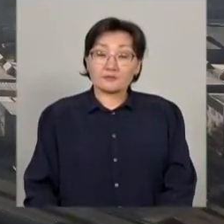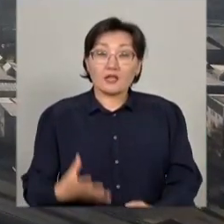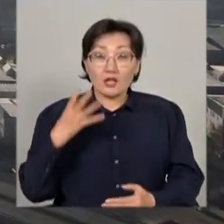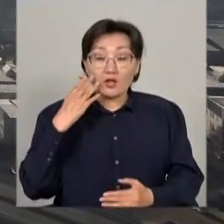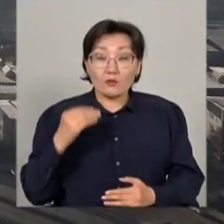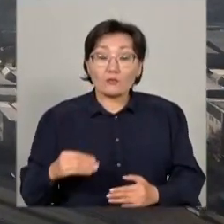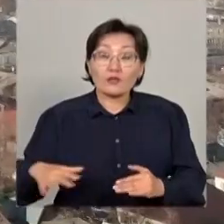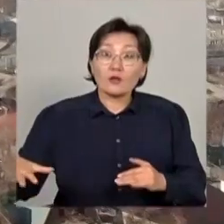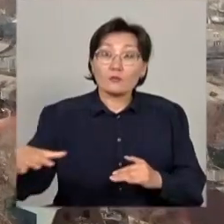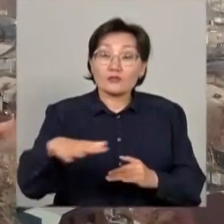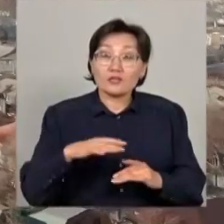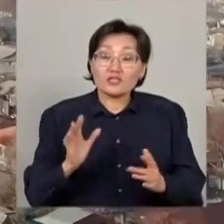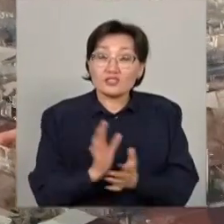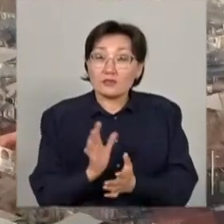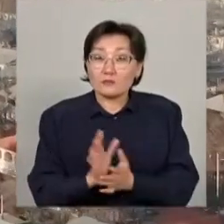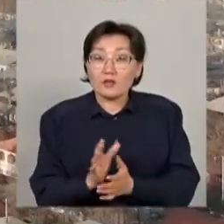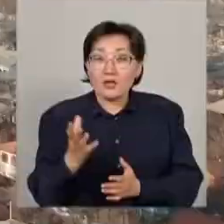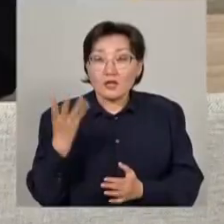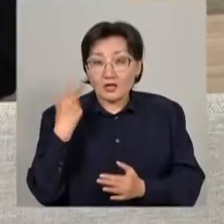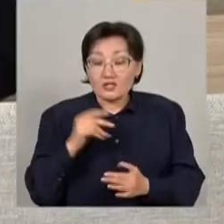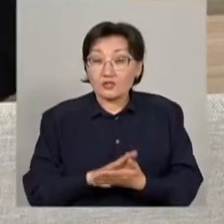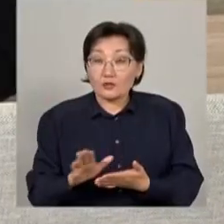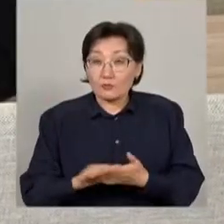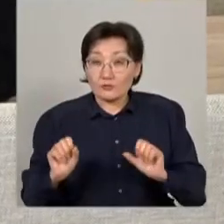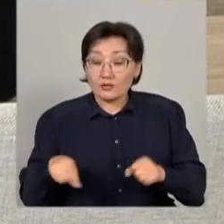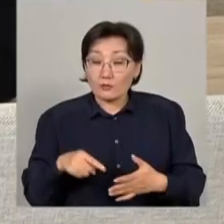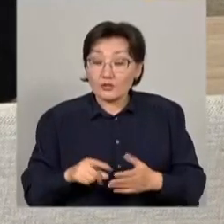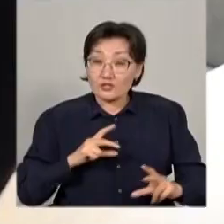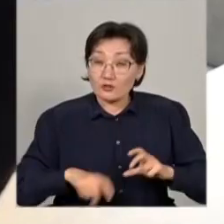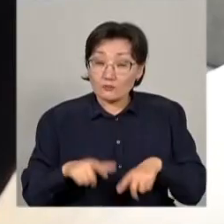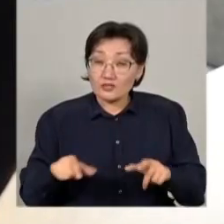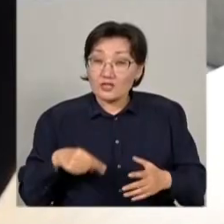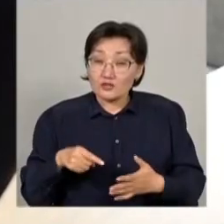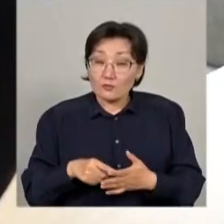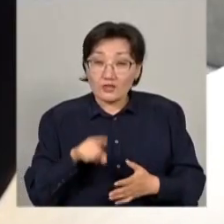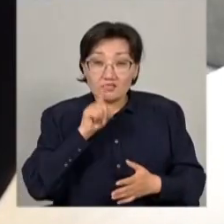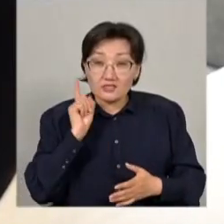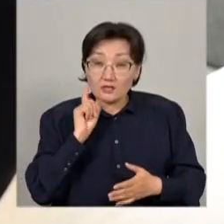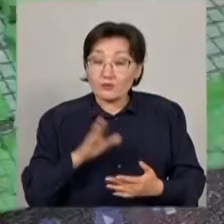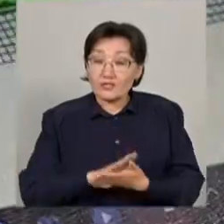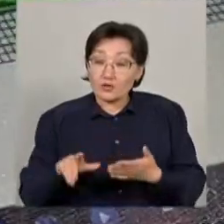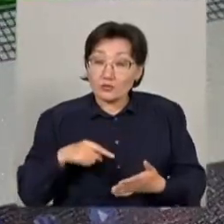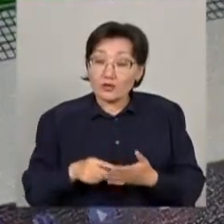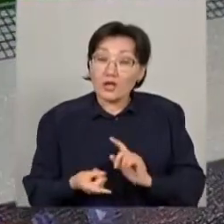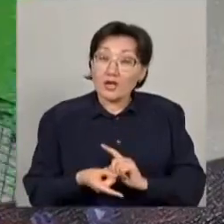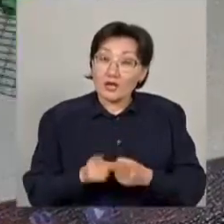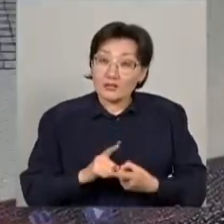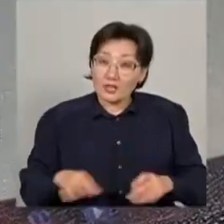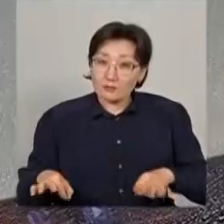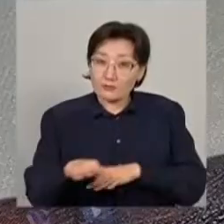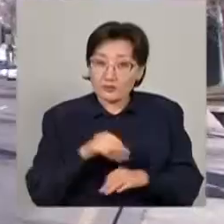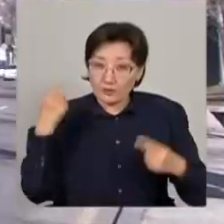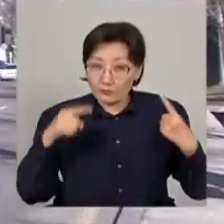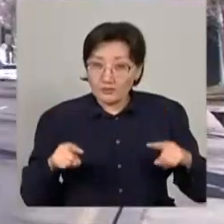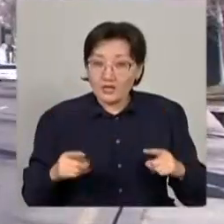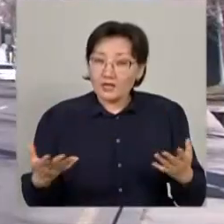Алматы аспанын торлаған көк түтіннен қашан құтыламыз? Мегаполис студенттері шаһарда жасыл әрі таза қалаға айналдырудың жолын тапты.